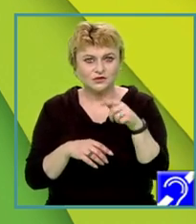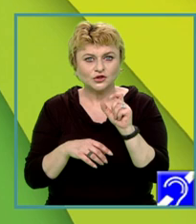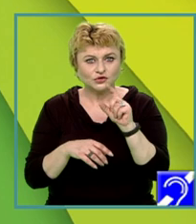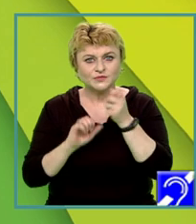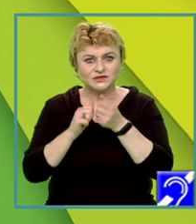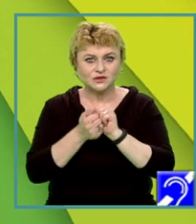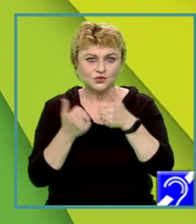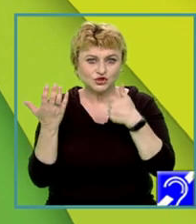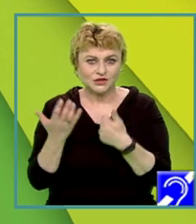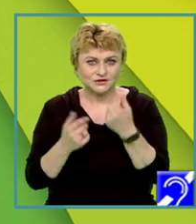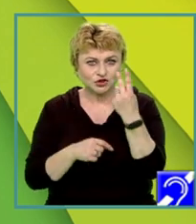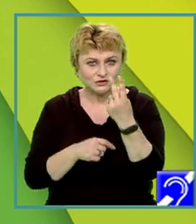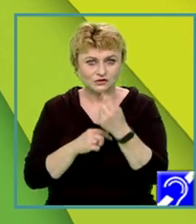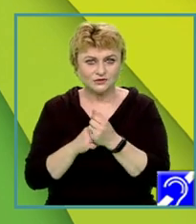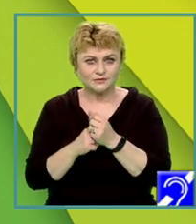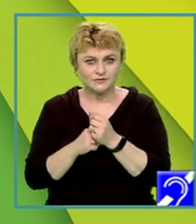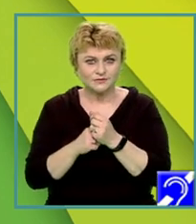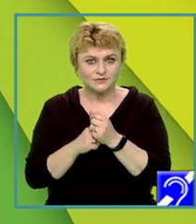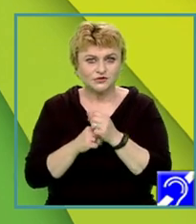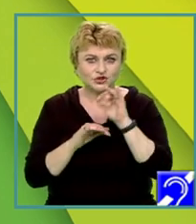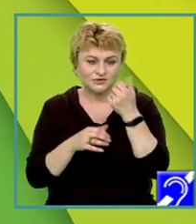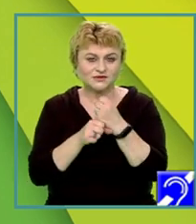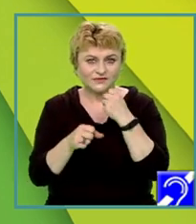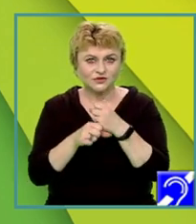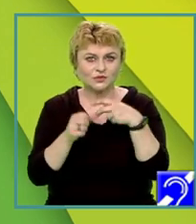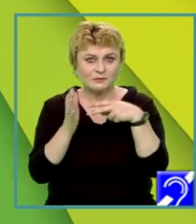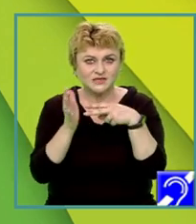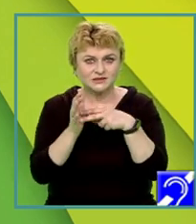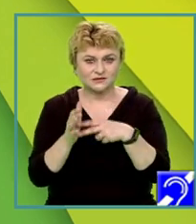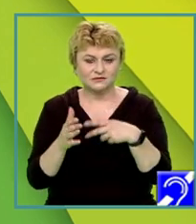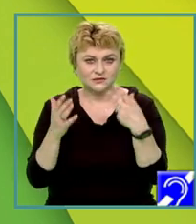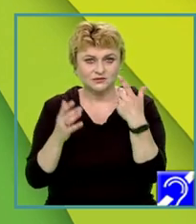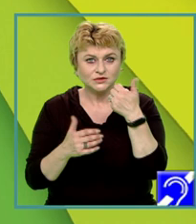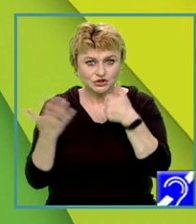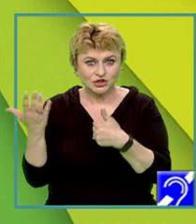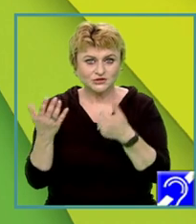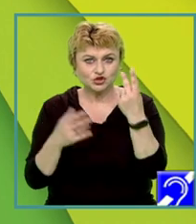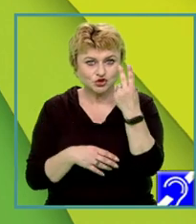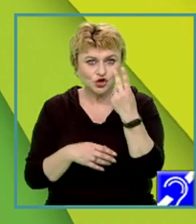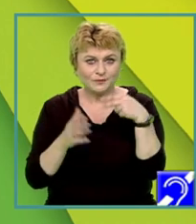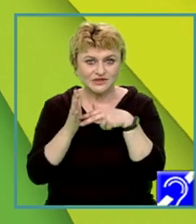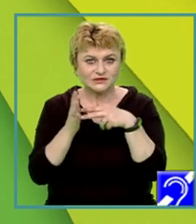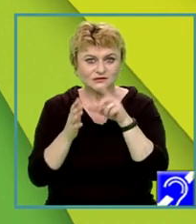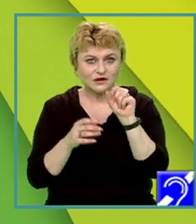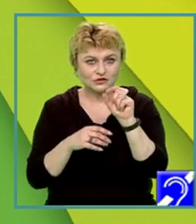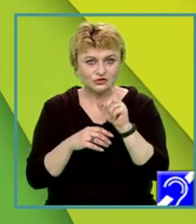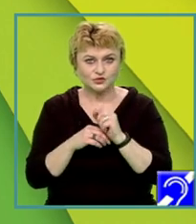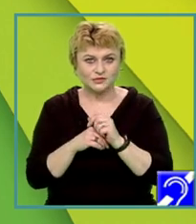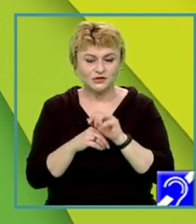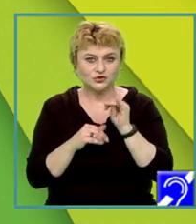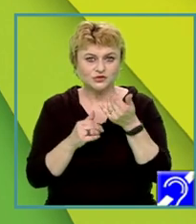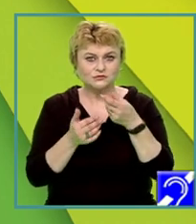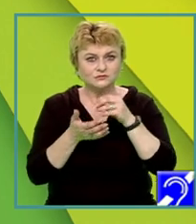desigur se efectuează împărțirea 62 la 12 unde vom obține catul 5